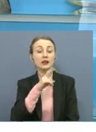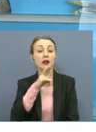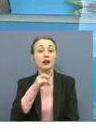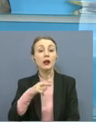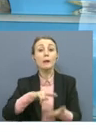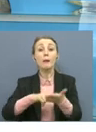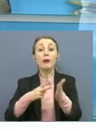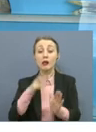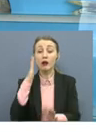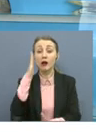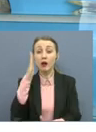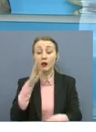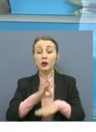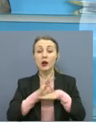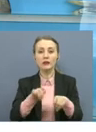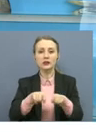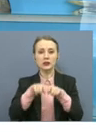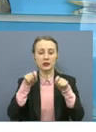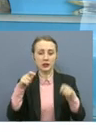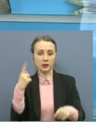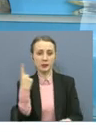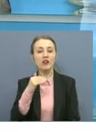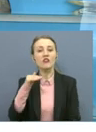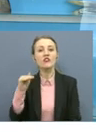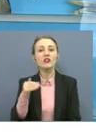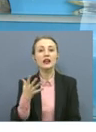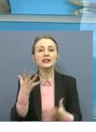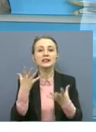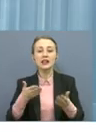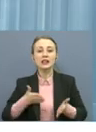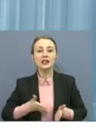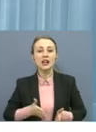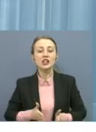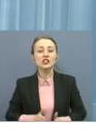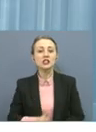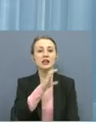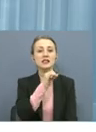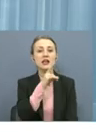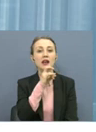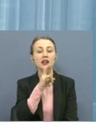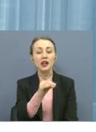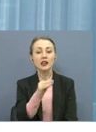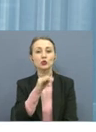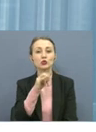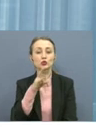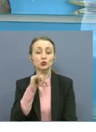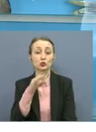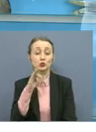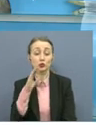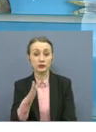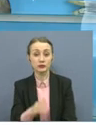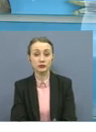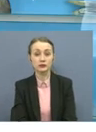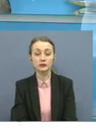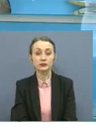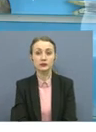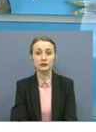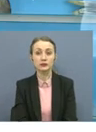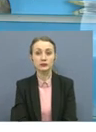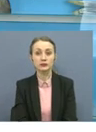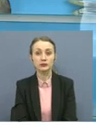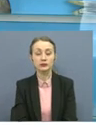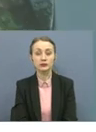Красноярдағы 3-ші мектепке және Көкшетау қаласындағы 18-ші мектепке бөліп бердік. Біреуінде Көкен Шәкеев